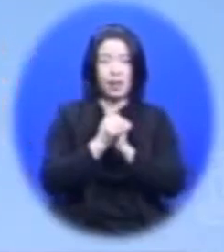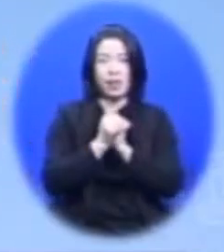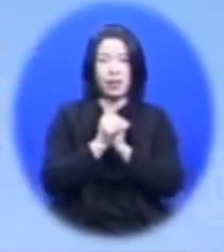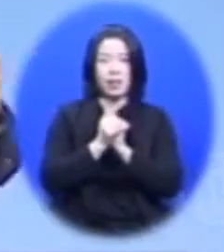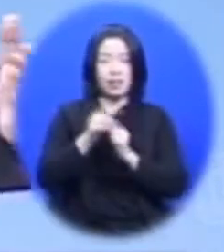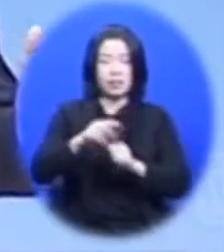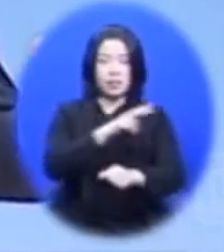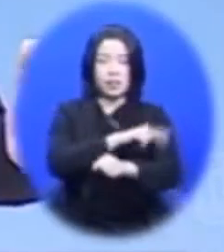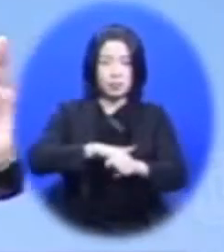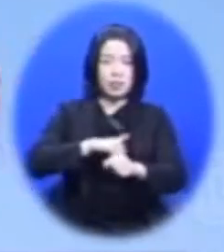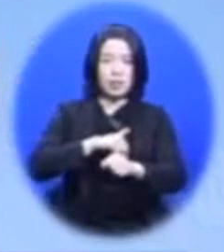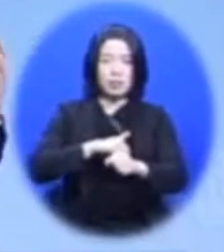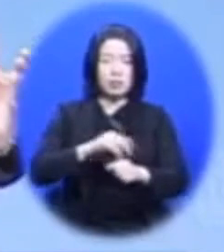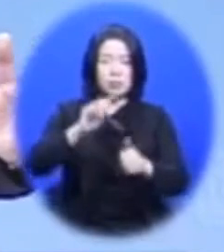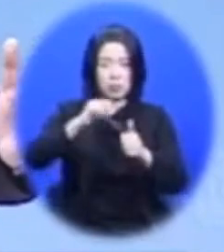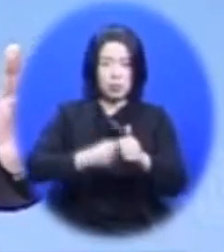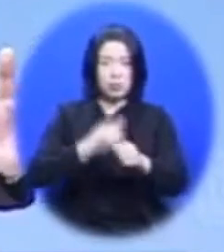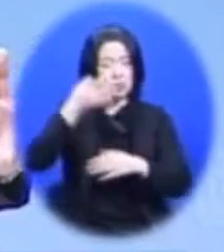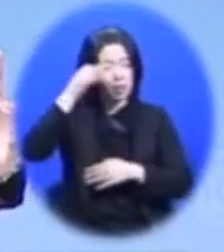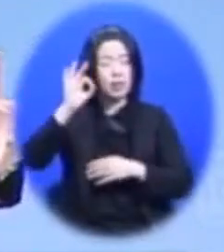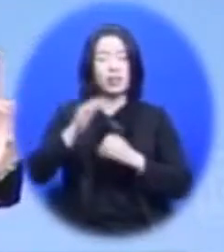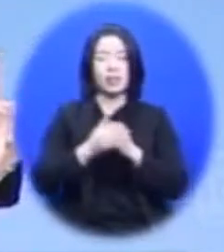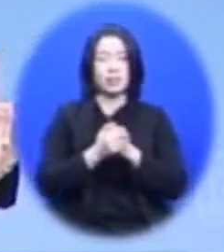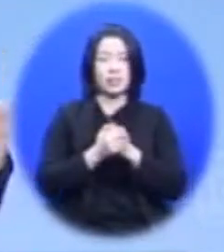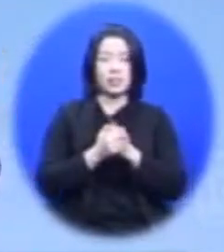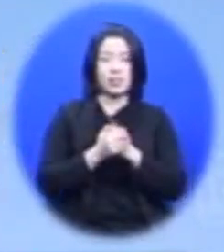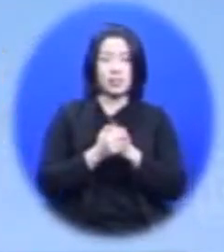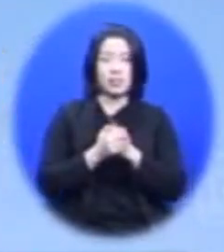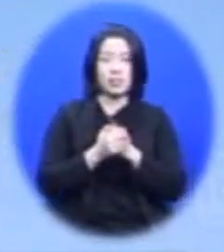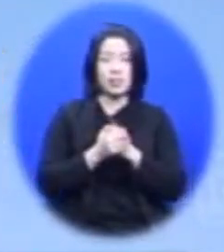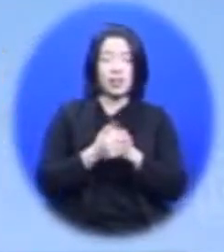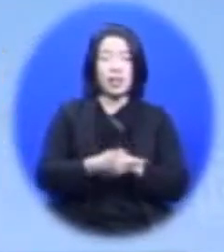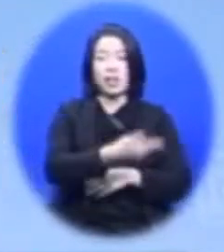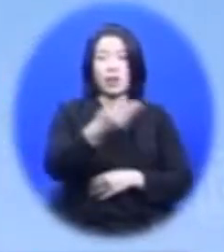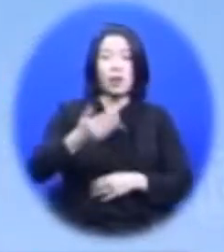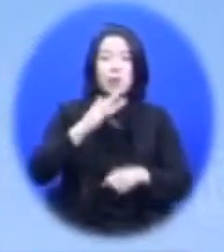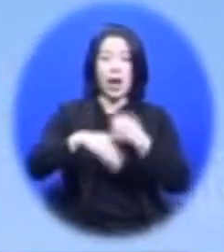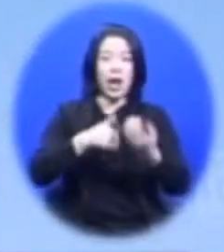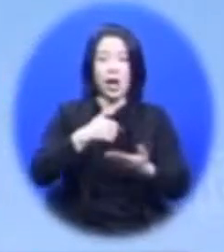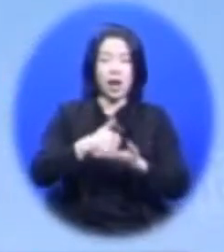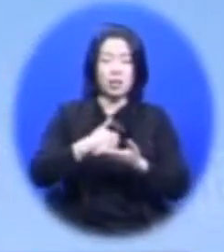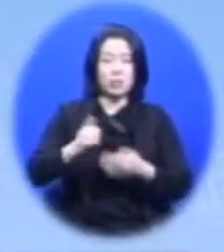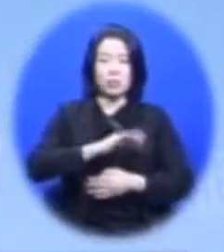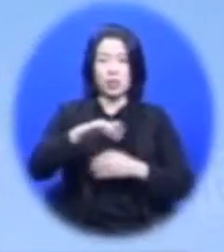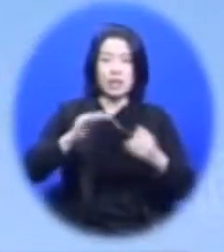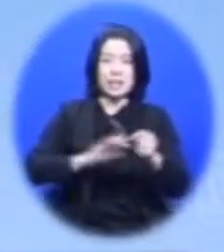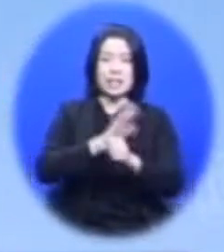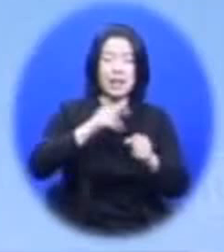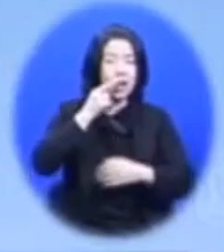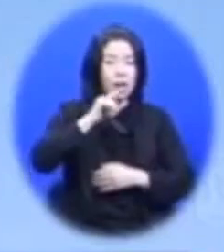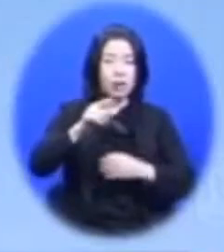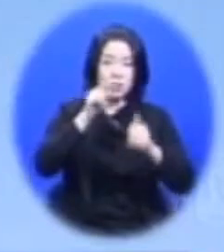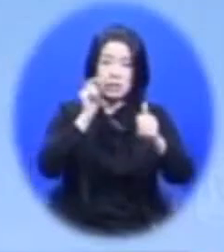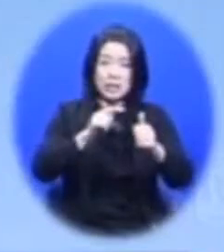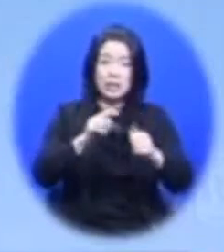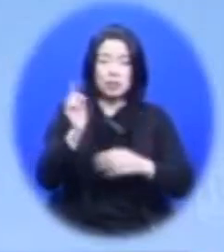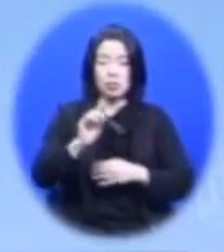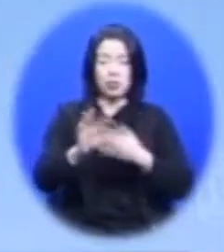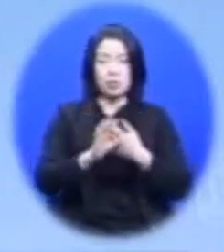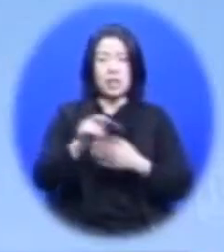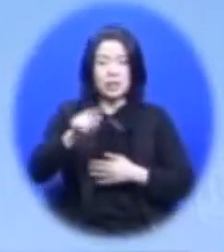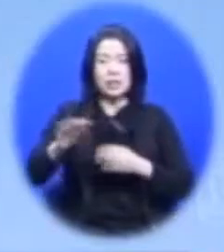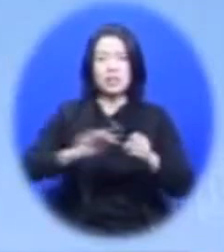그 집사님은 비로소 깨달았어요. 여러분, 하나님께서 우리에게 사랑하라고 하시는 것은 그 사랑이